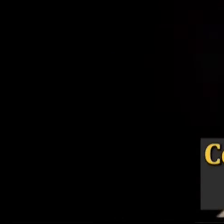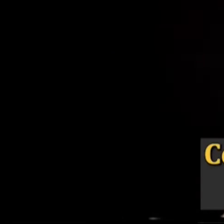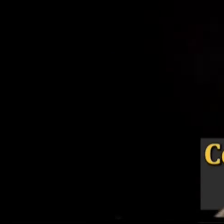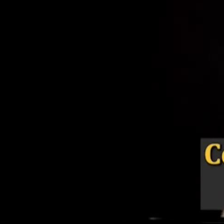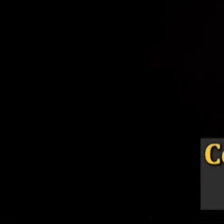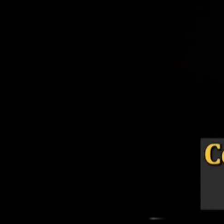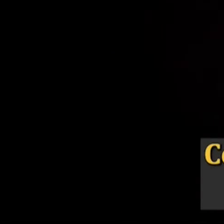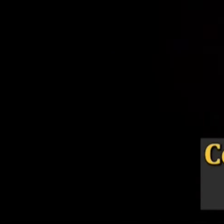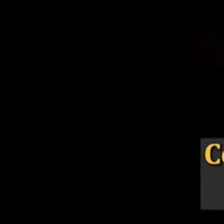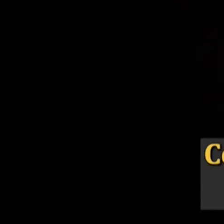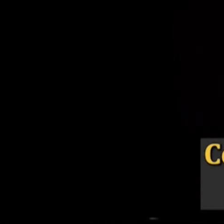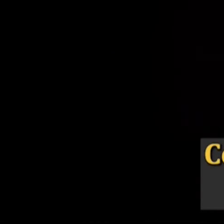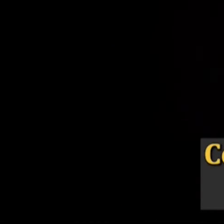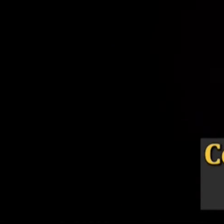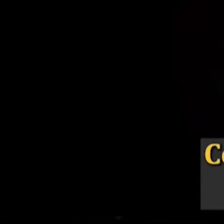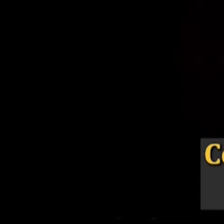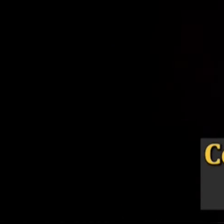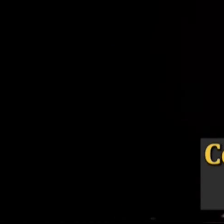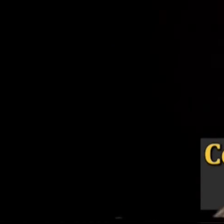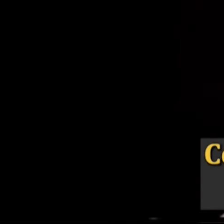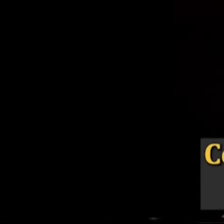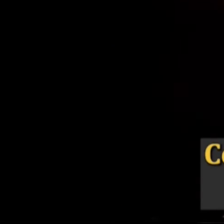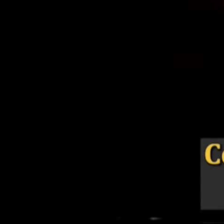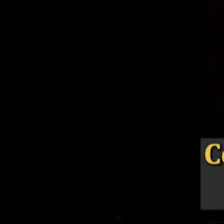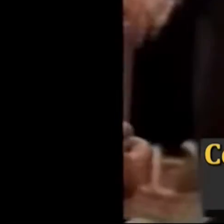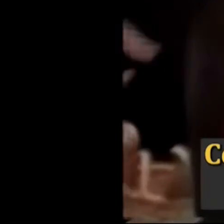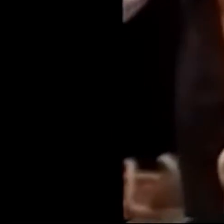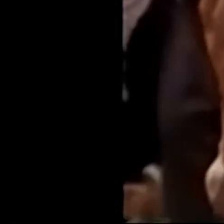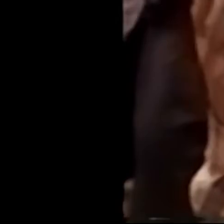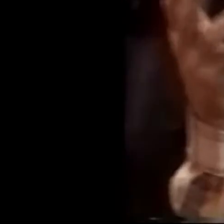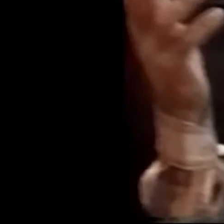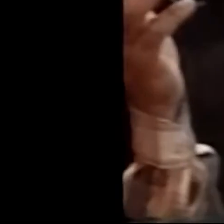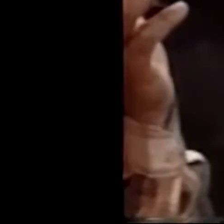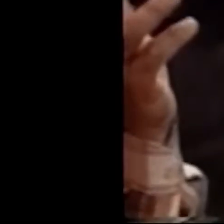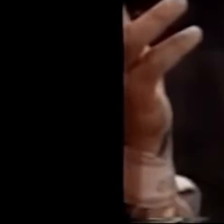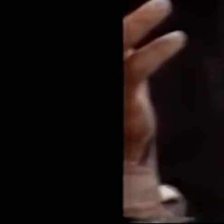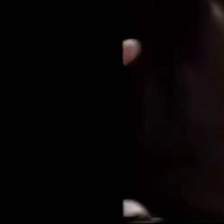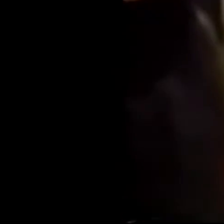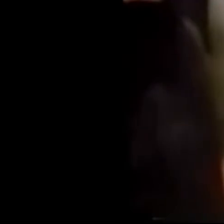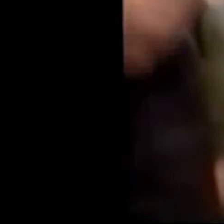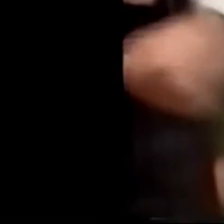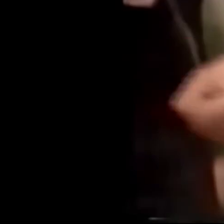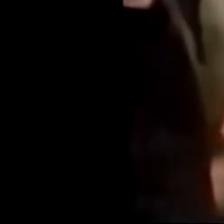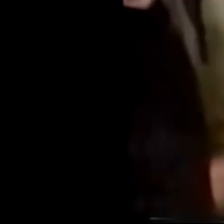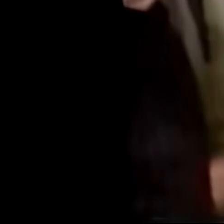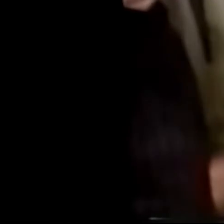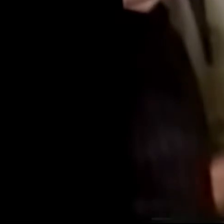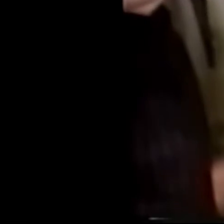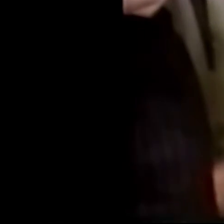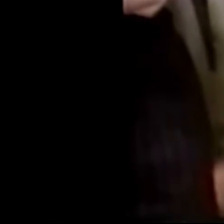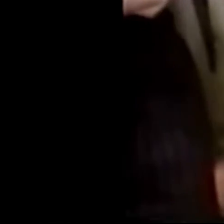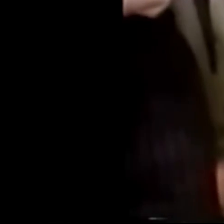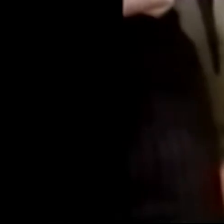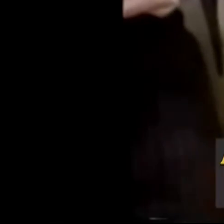Zé nascesto Popi e il continua Popi.